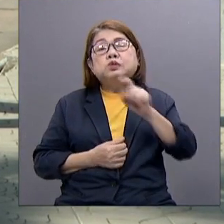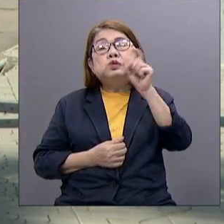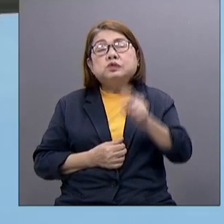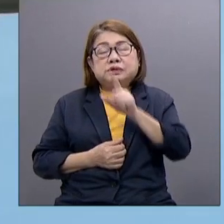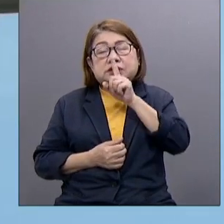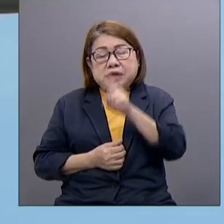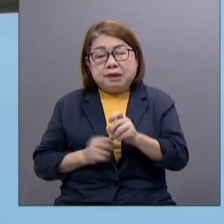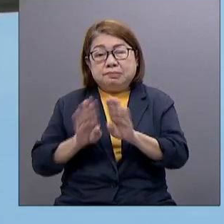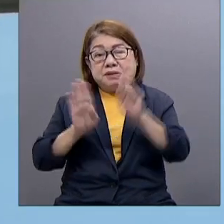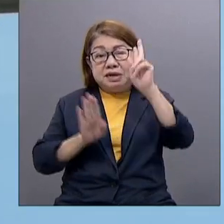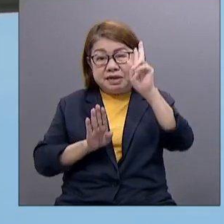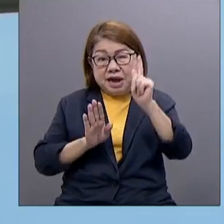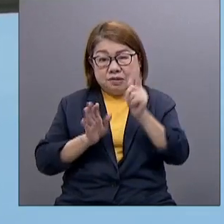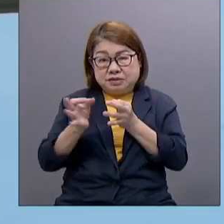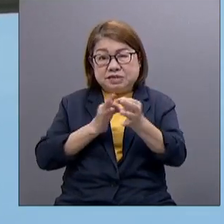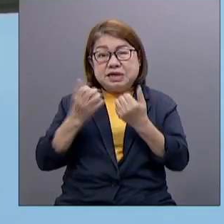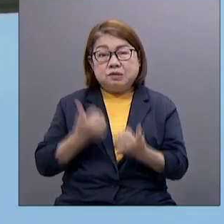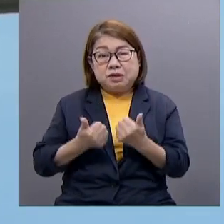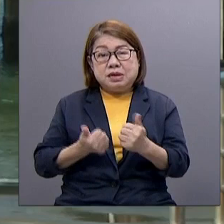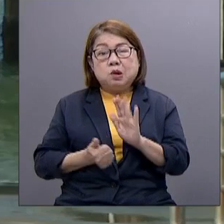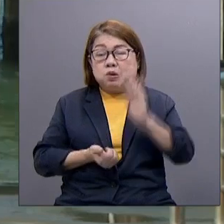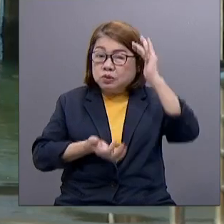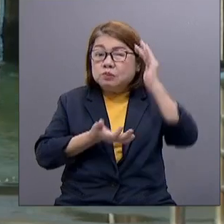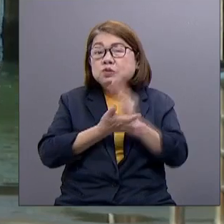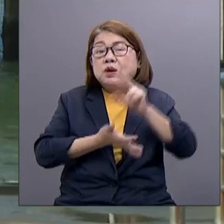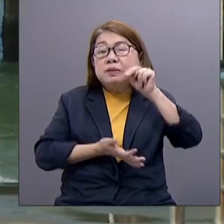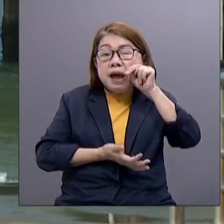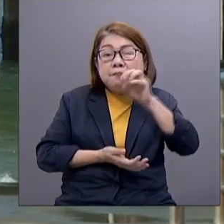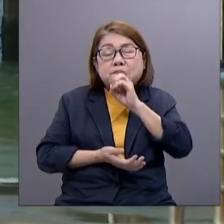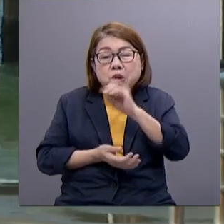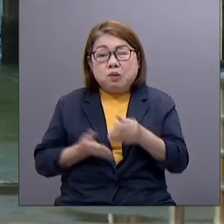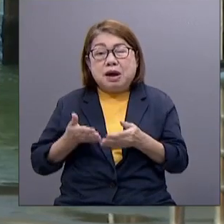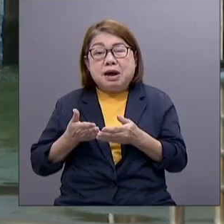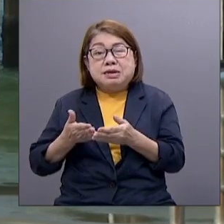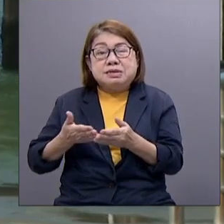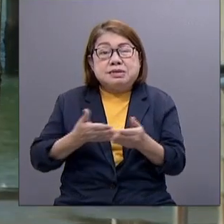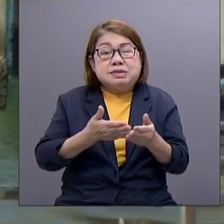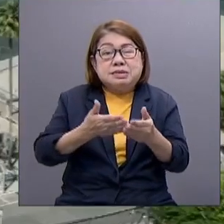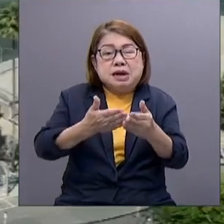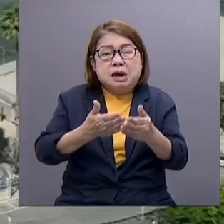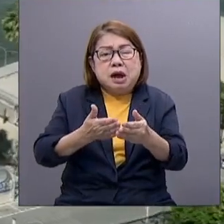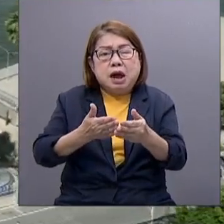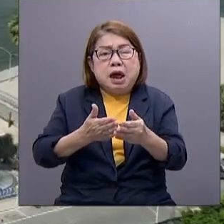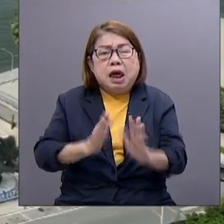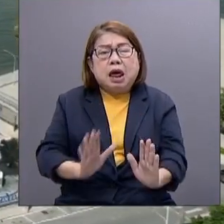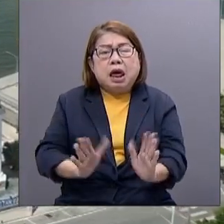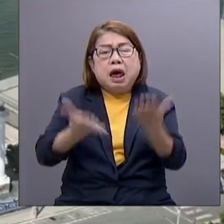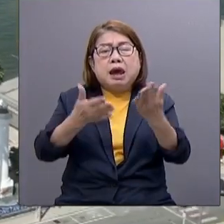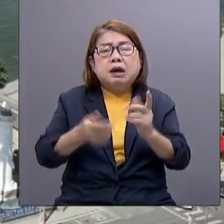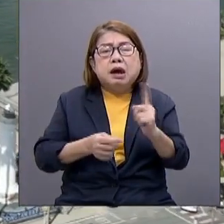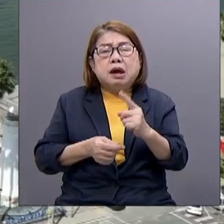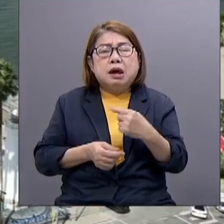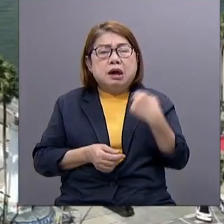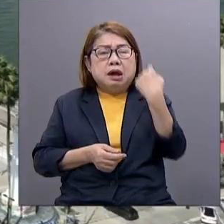แถลงข่าวของตำรวจน้ำวันนี้จะพูดถึงรูทของเรือที่หลบหนีออกไปอย่างไรและควรจะต้องมีหน่วยงาน